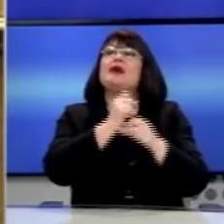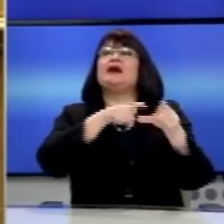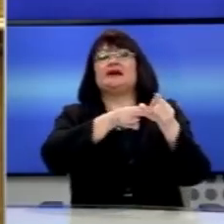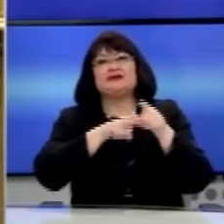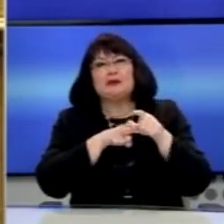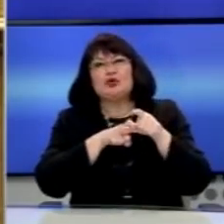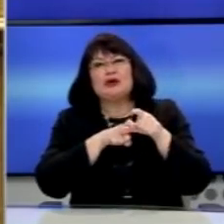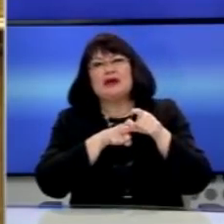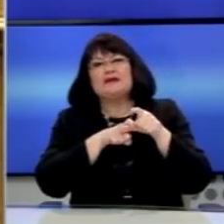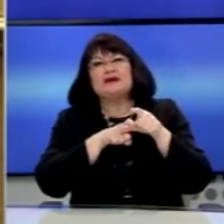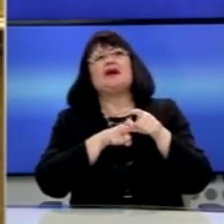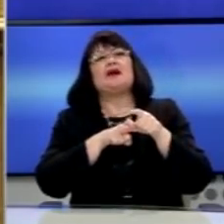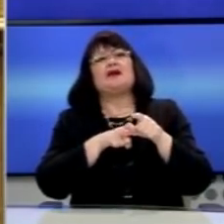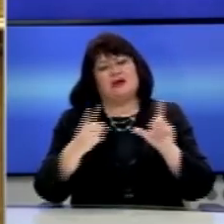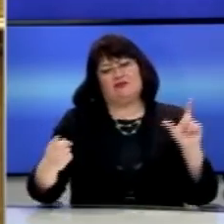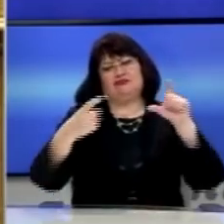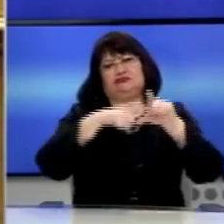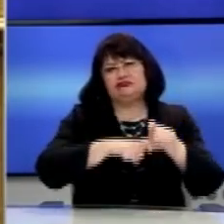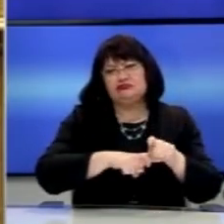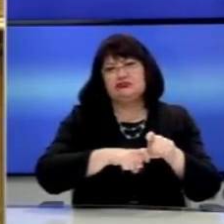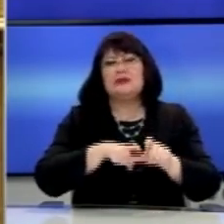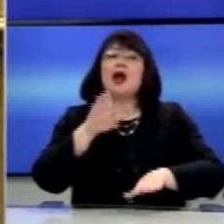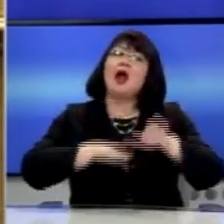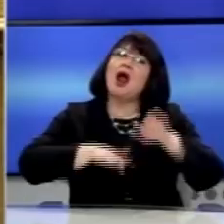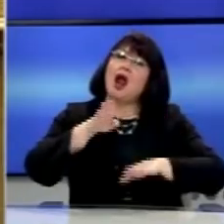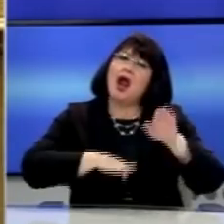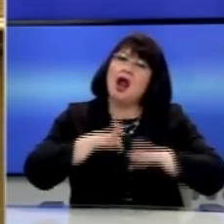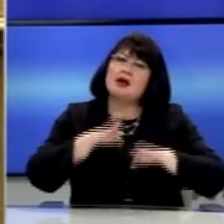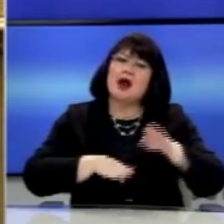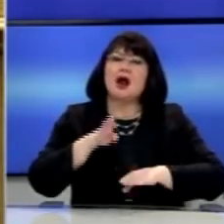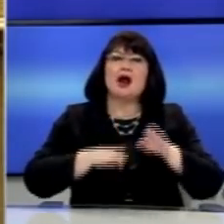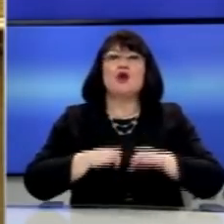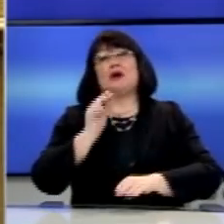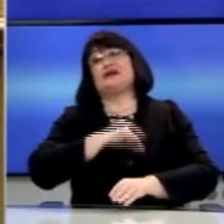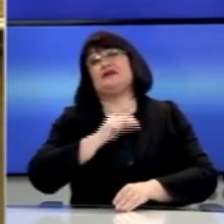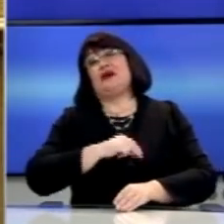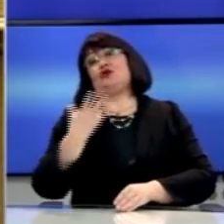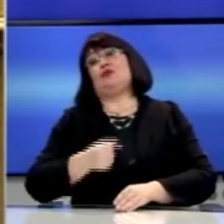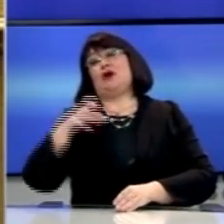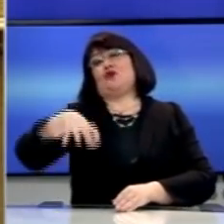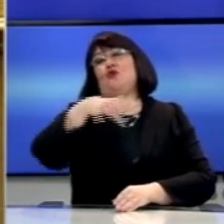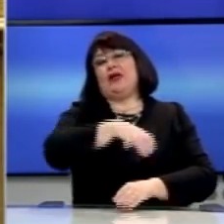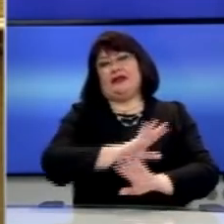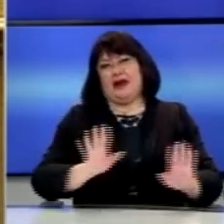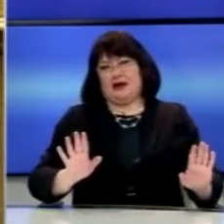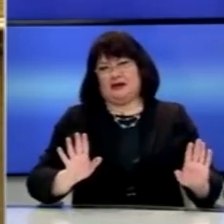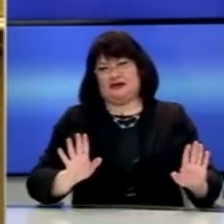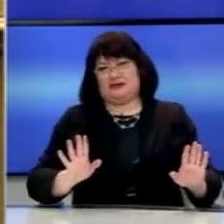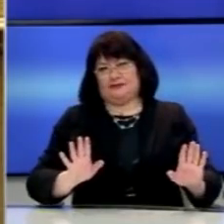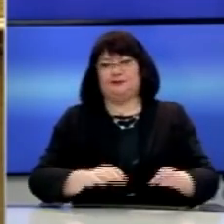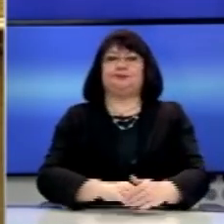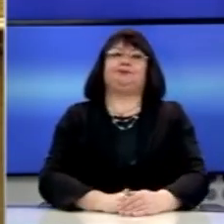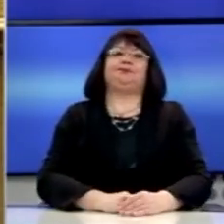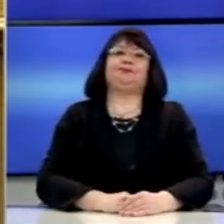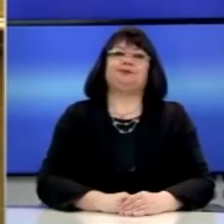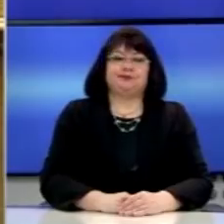φαρμακοβιομηχανιών και των δορυφόρων τους, ανάλογα με τα ιδιαίτερα βέβαια συμφέροντά τους. Απέναντι